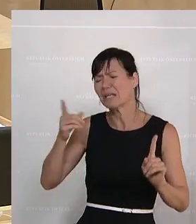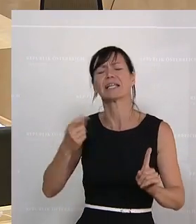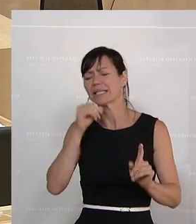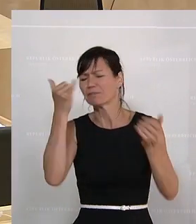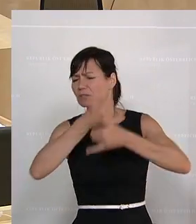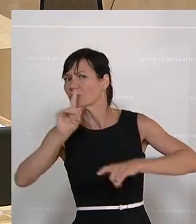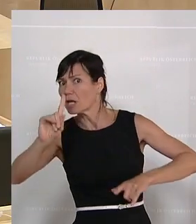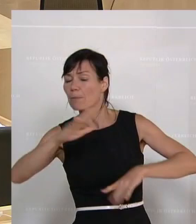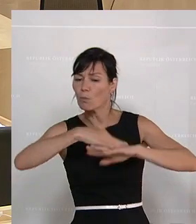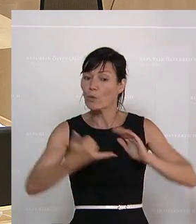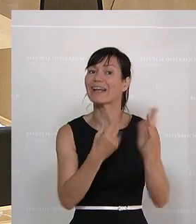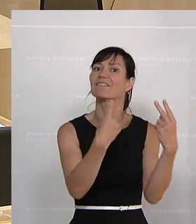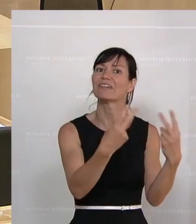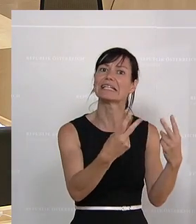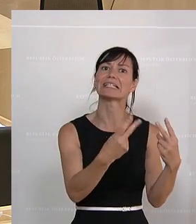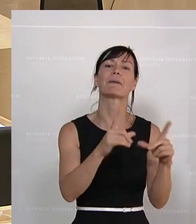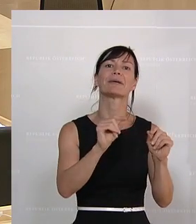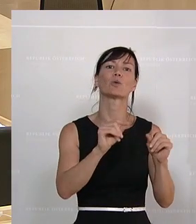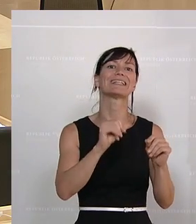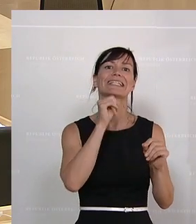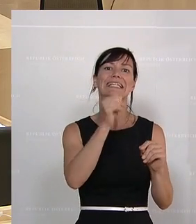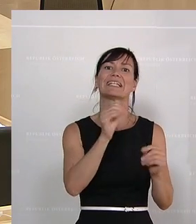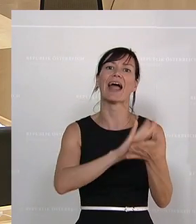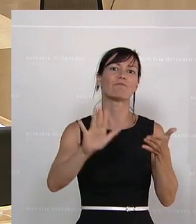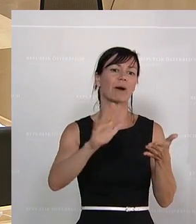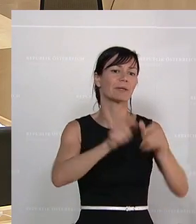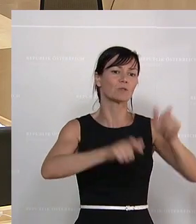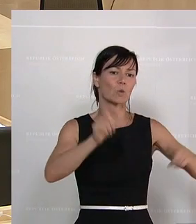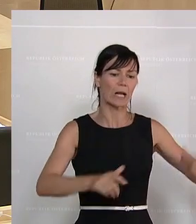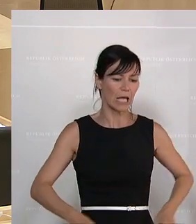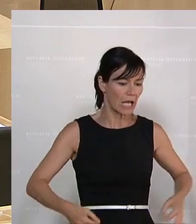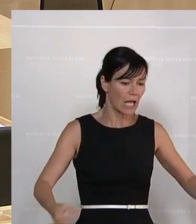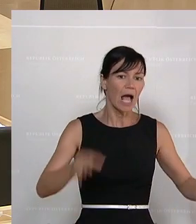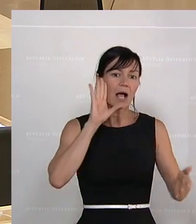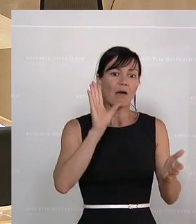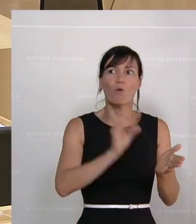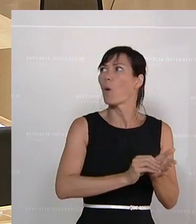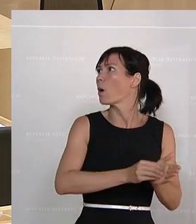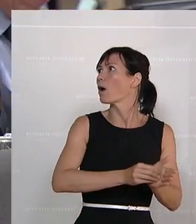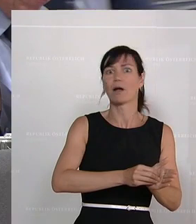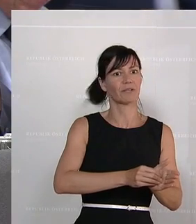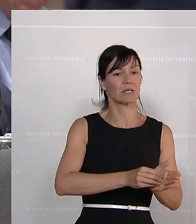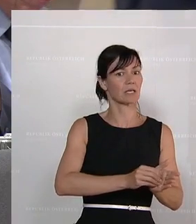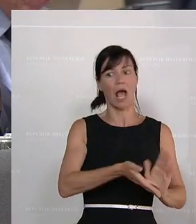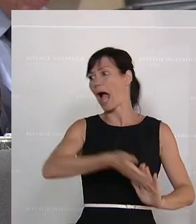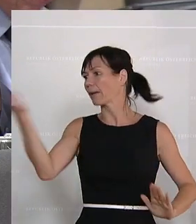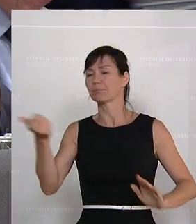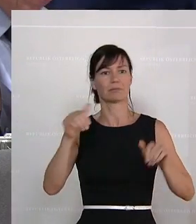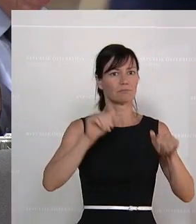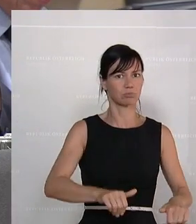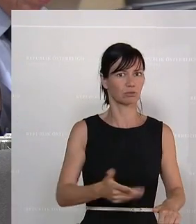falsch wir finden dieses projekt wichtig dass notwendig geworden ist weil viele menschen von den regierungen betroffen sind aufgrund der